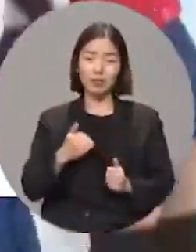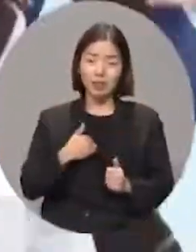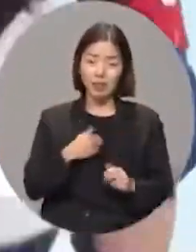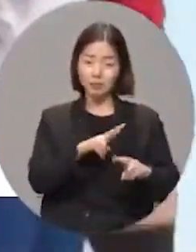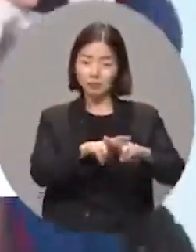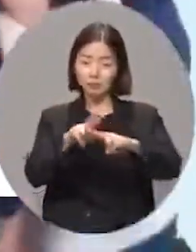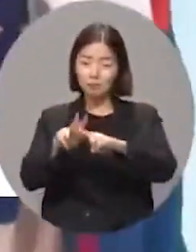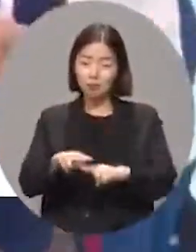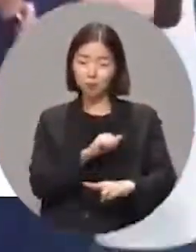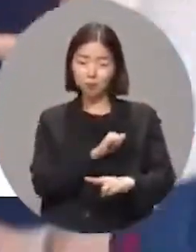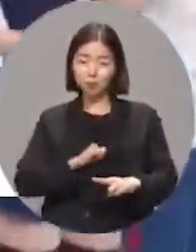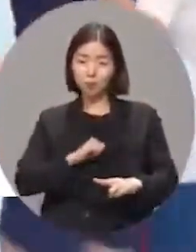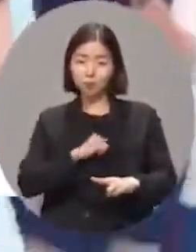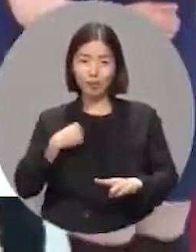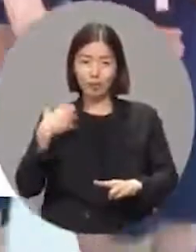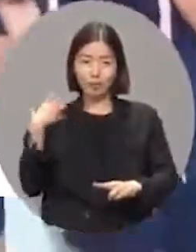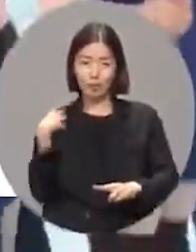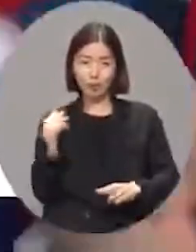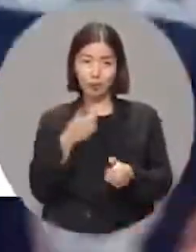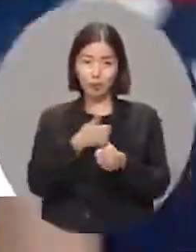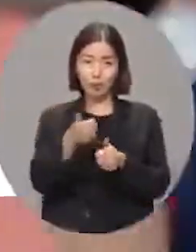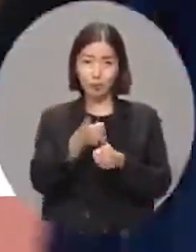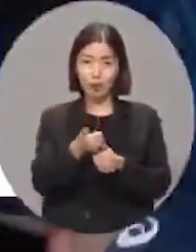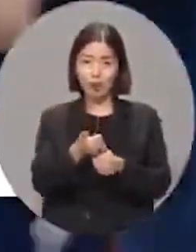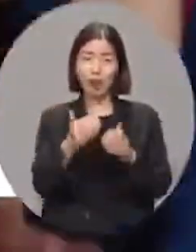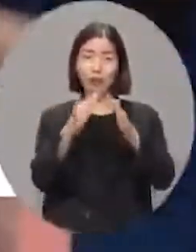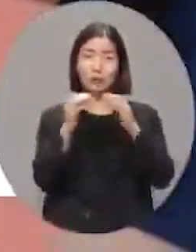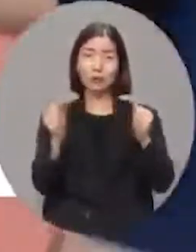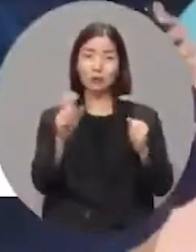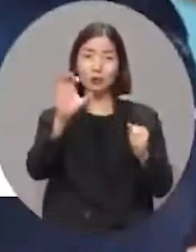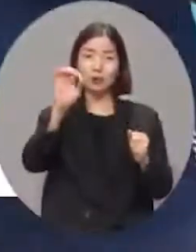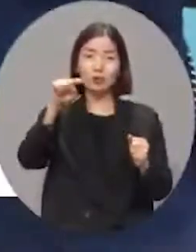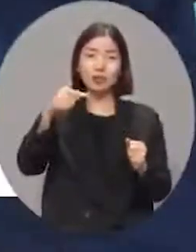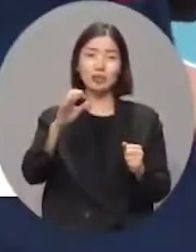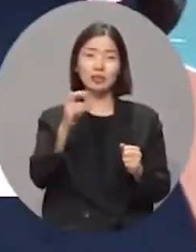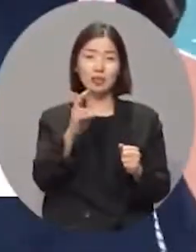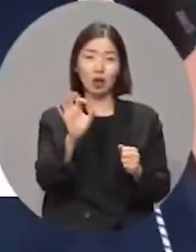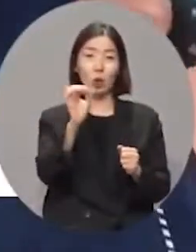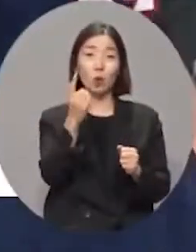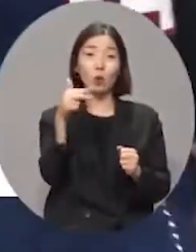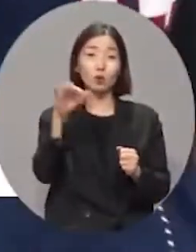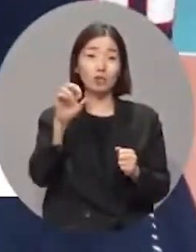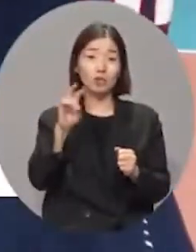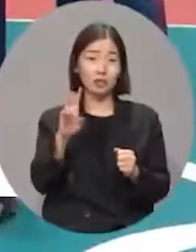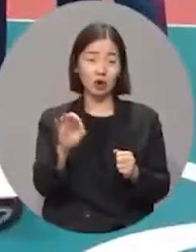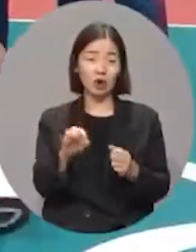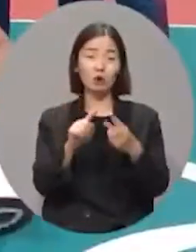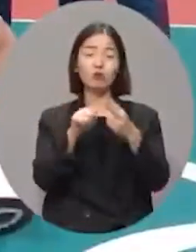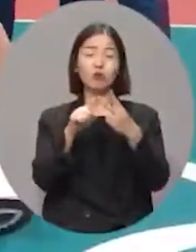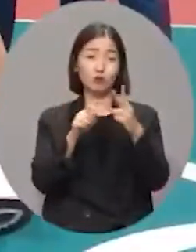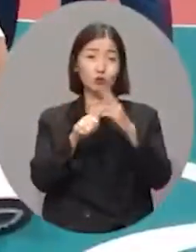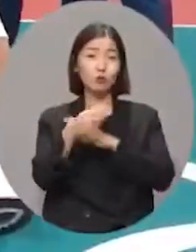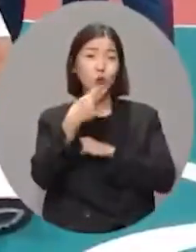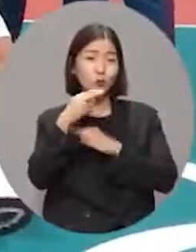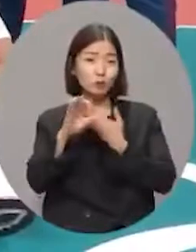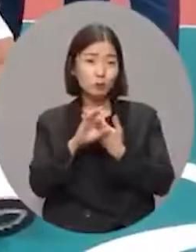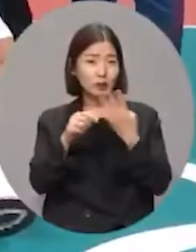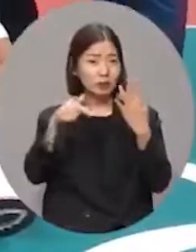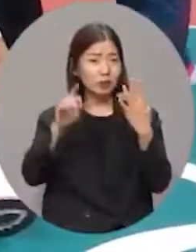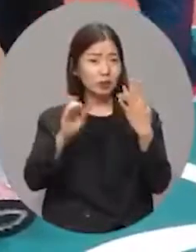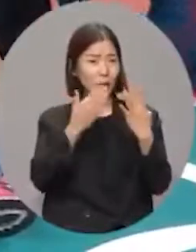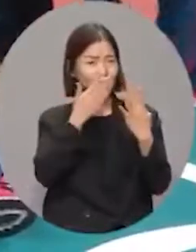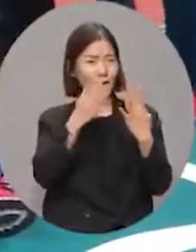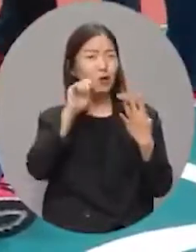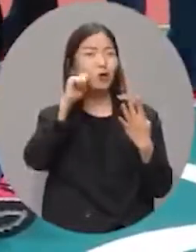위치에서 묵묵히 자신의 역할을 소화한 전주 근영여고 출신의 오지영, 이소영 선수가 없었다면 4강 신화를